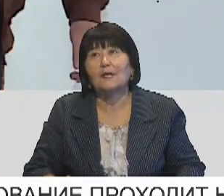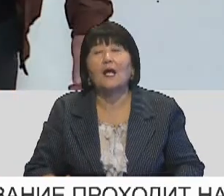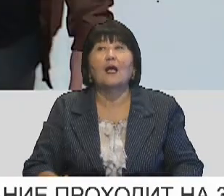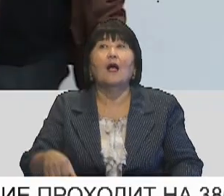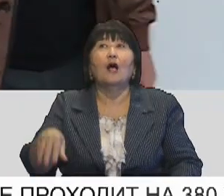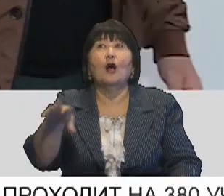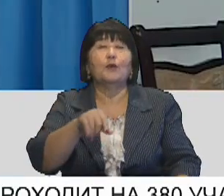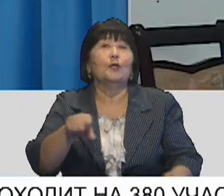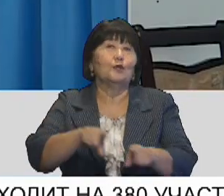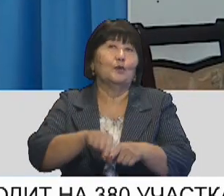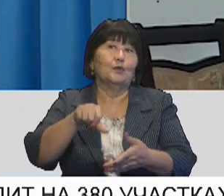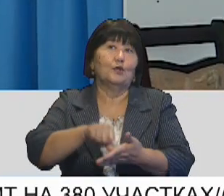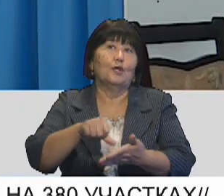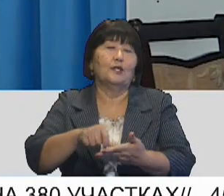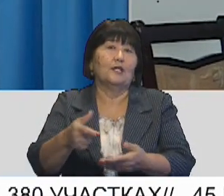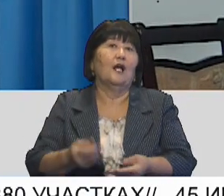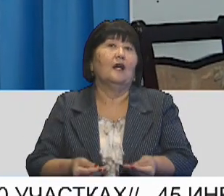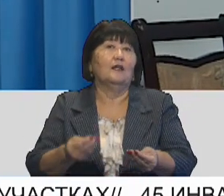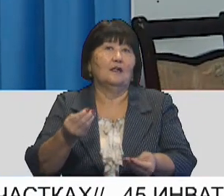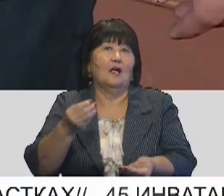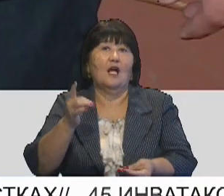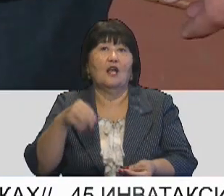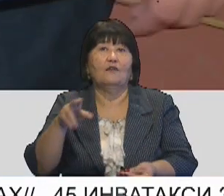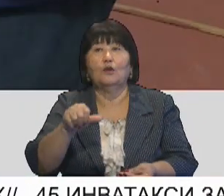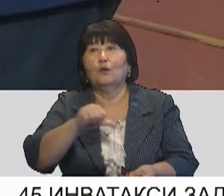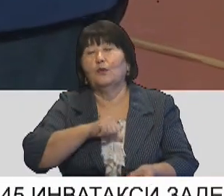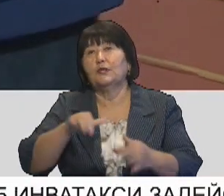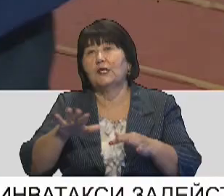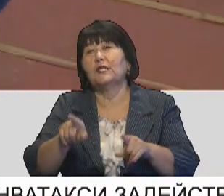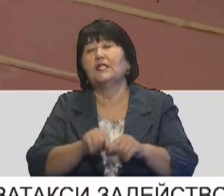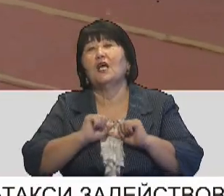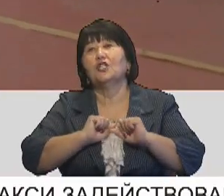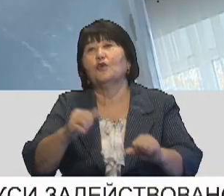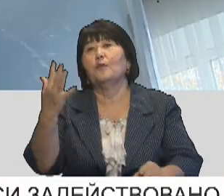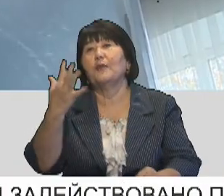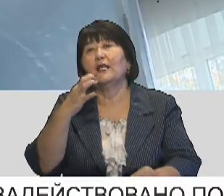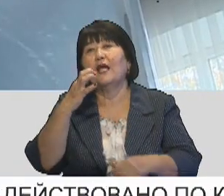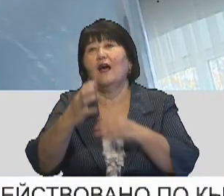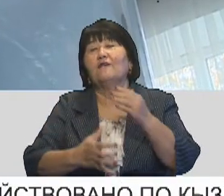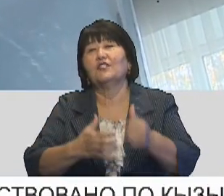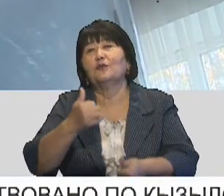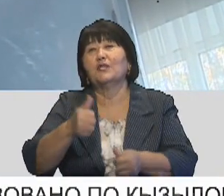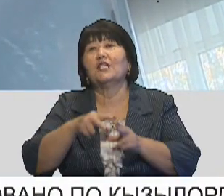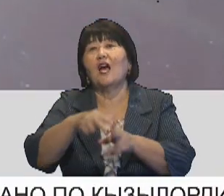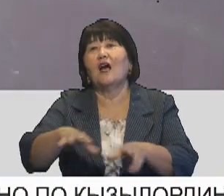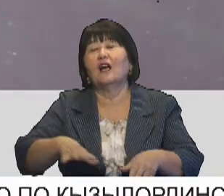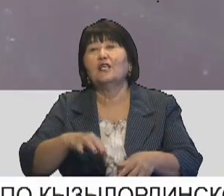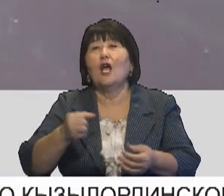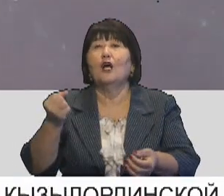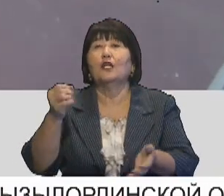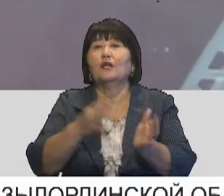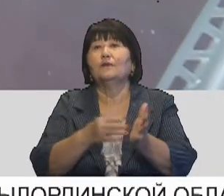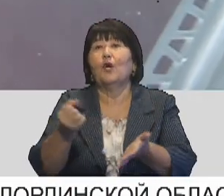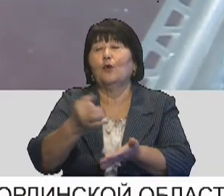Молодежь района тоже принимает активное участие в референдуме. Выразил свою позицию и чемпион пятых всемирных игр кочевников по Тогускому Алаку